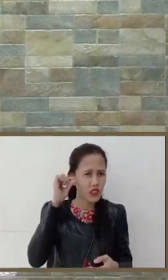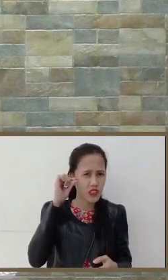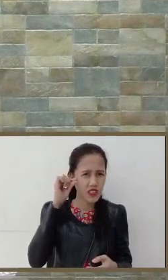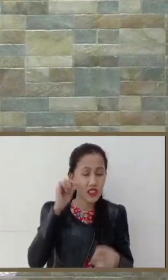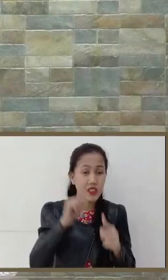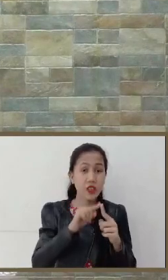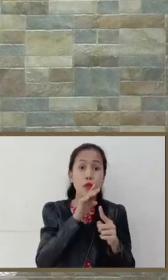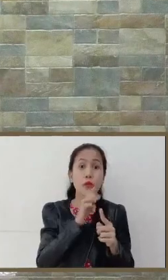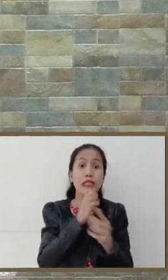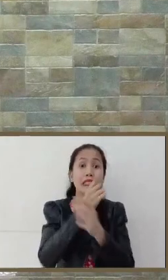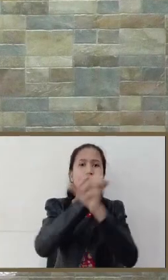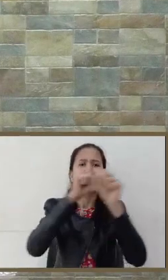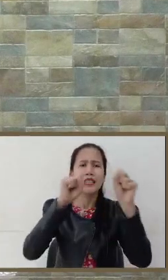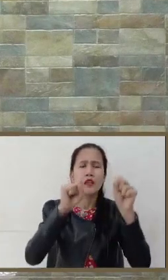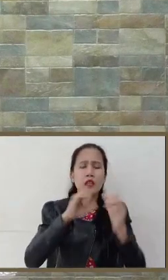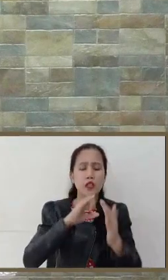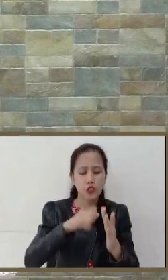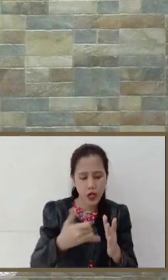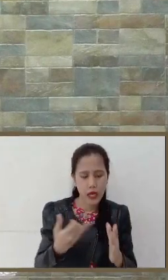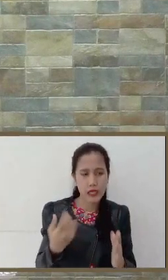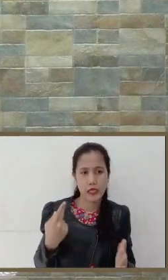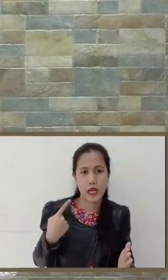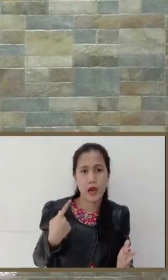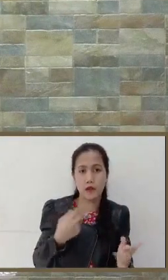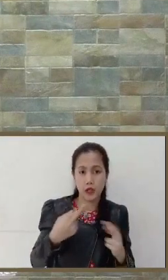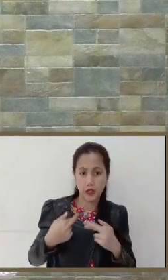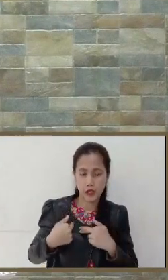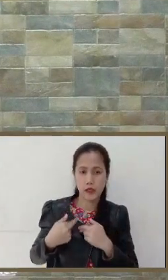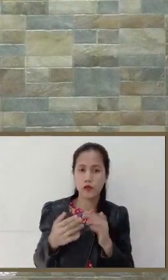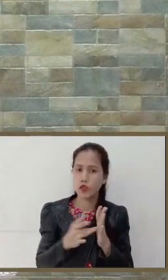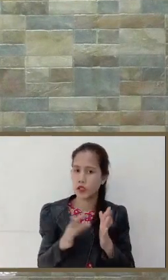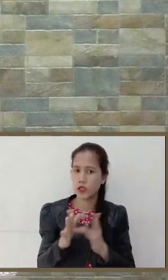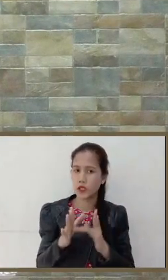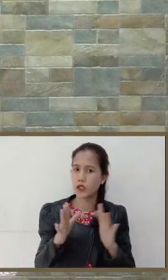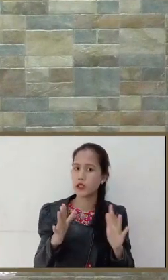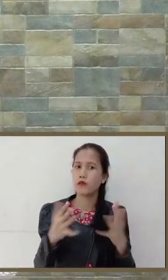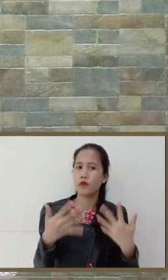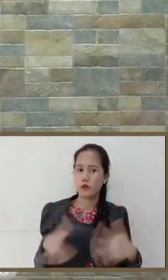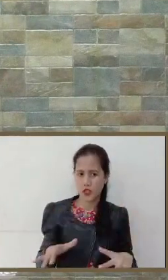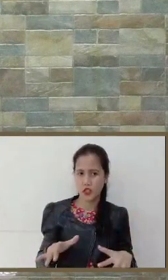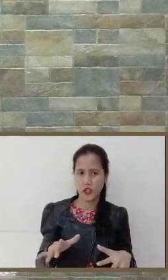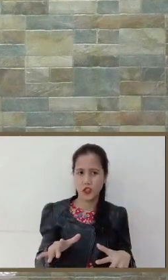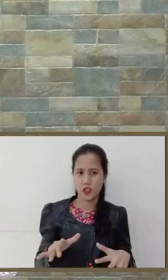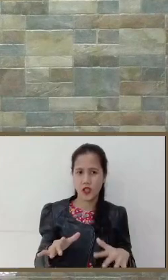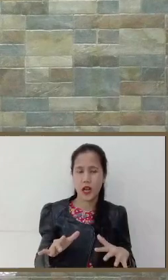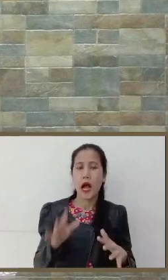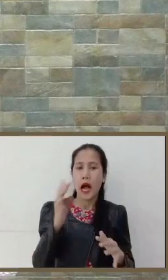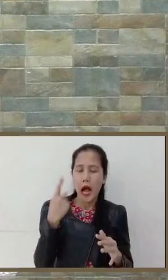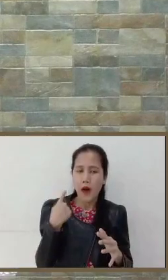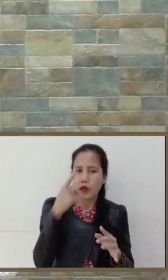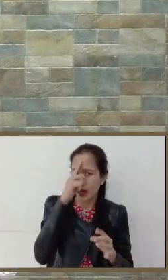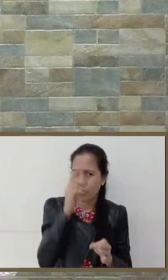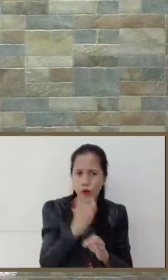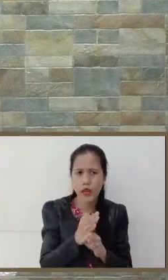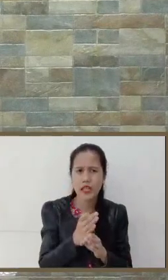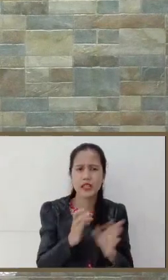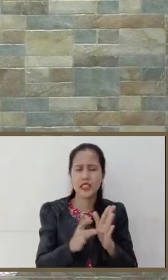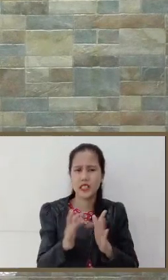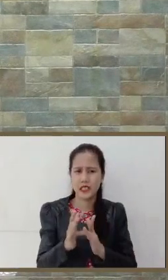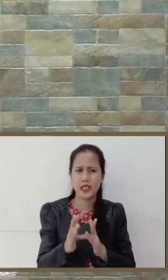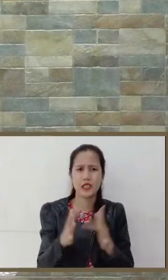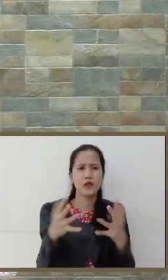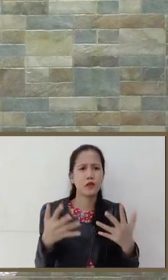sa taga-Korinto, meron siyang binibigyan ng emphasis, be ye not a servants of men. Mga kapatid, we are in the ministry.